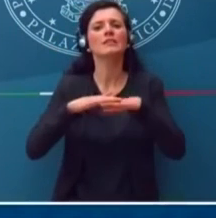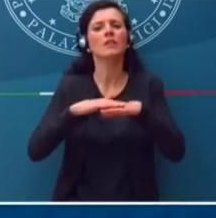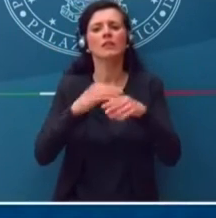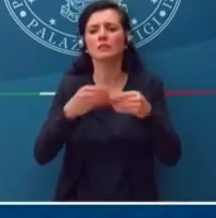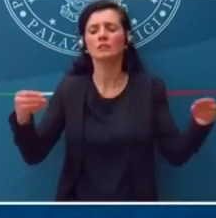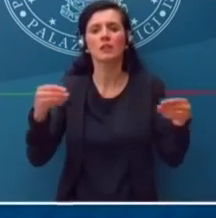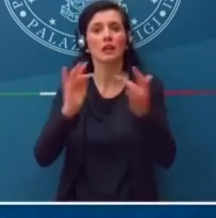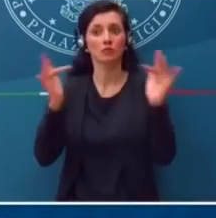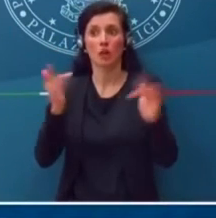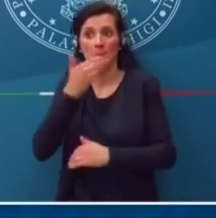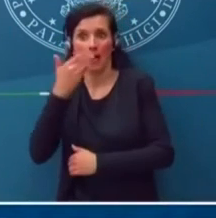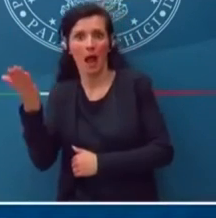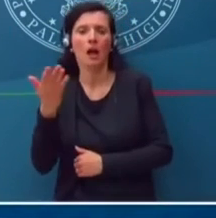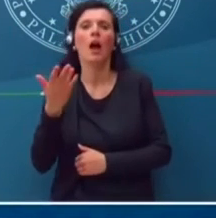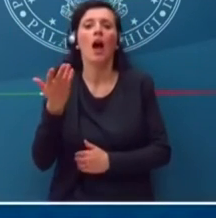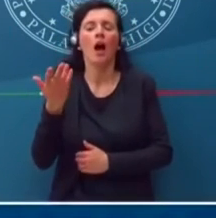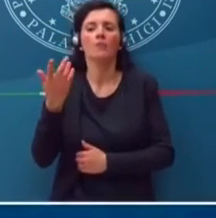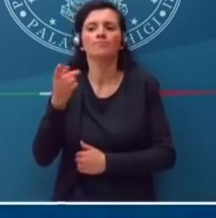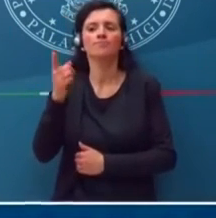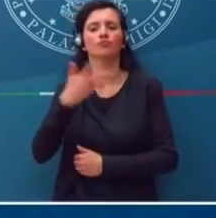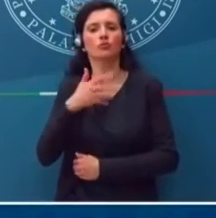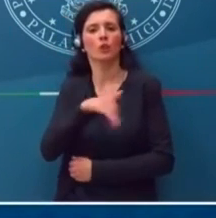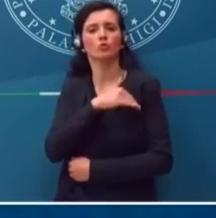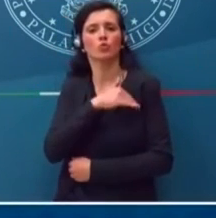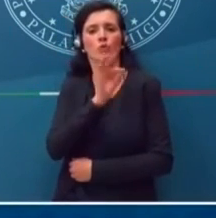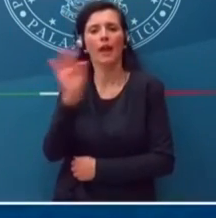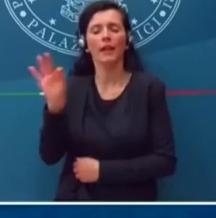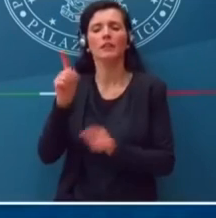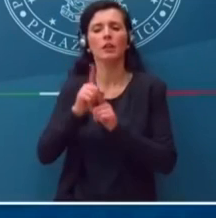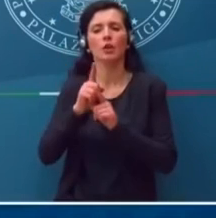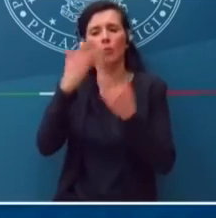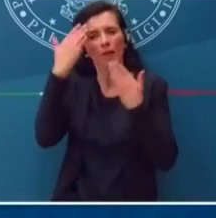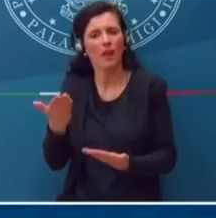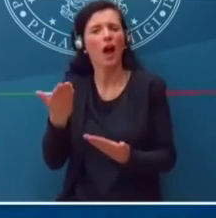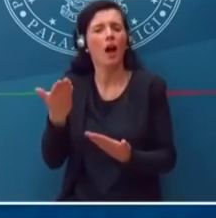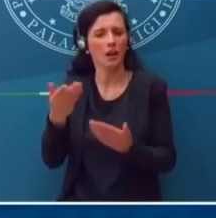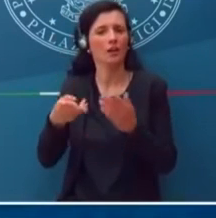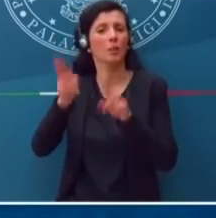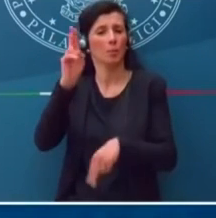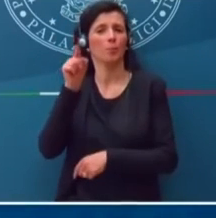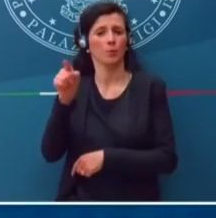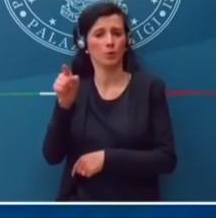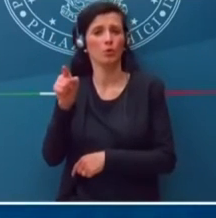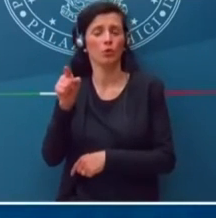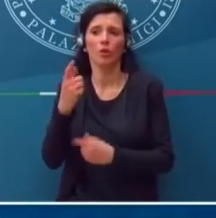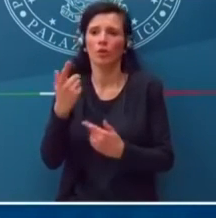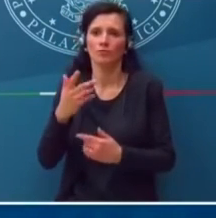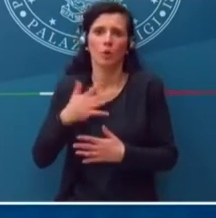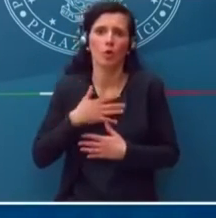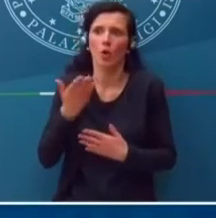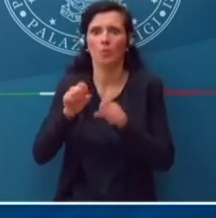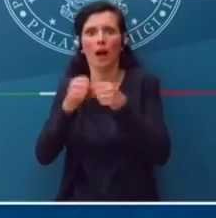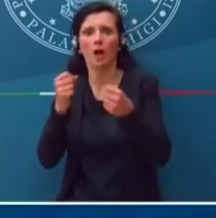hanno avuto gli studenti che sono stati più penalizzati dalla situazione della pandemia, dalla